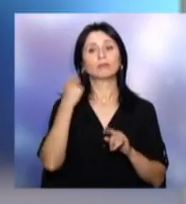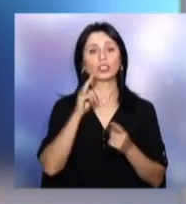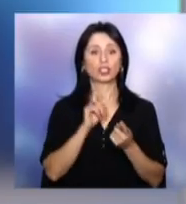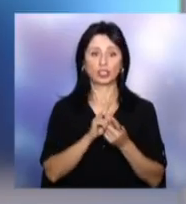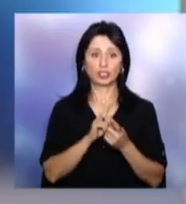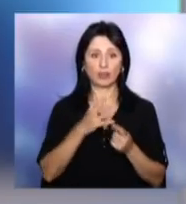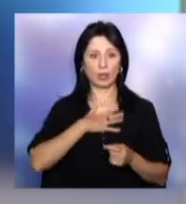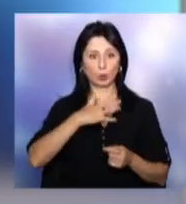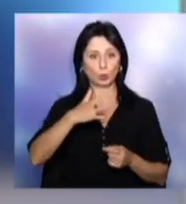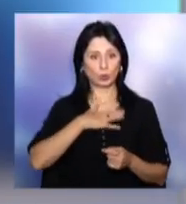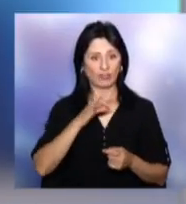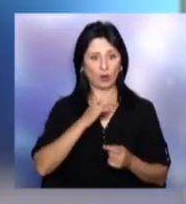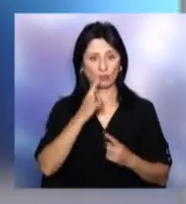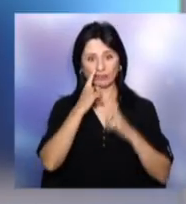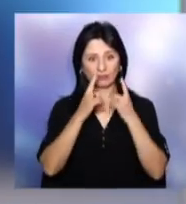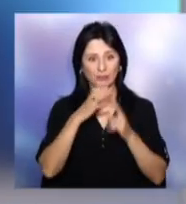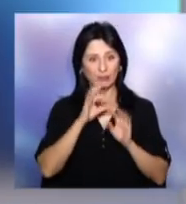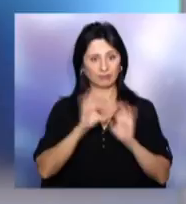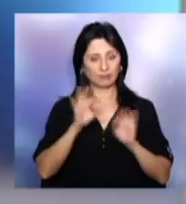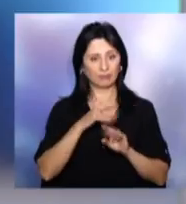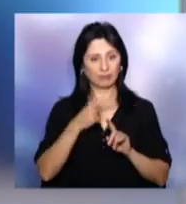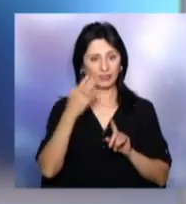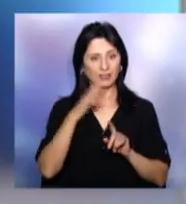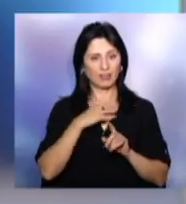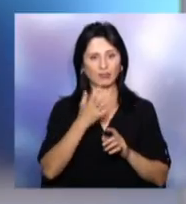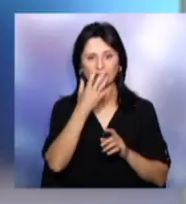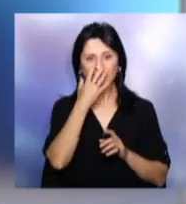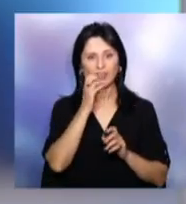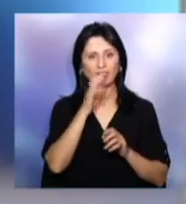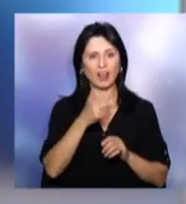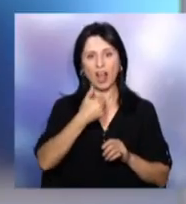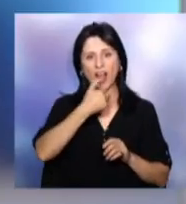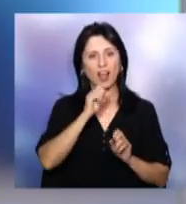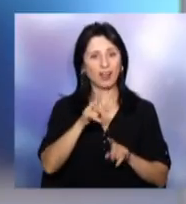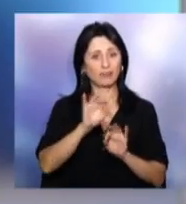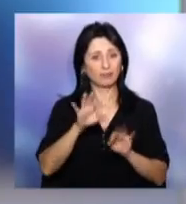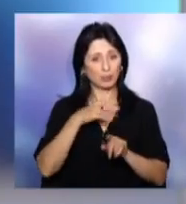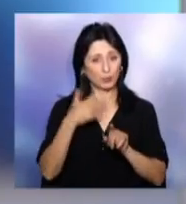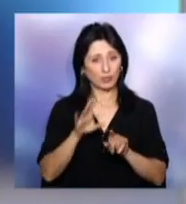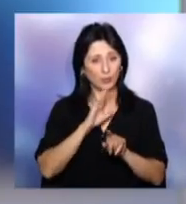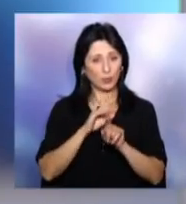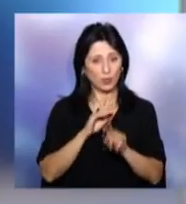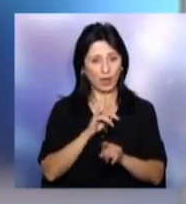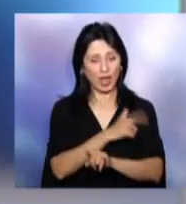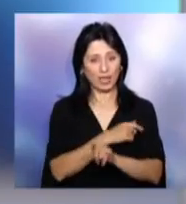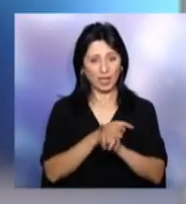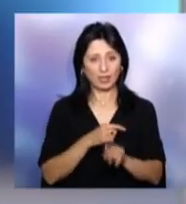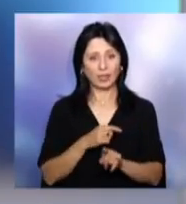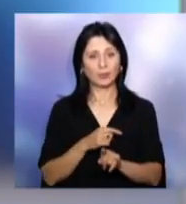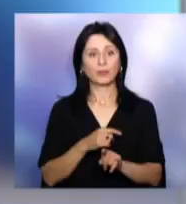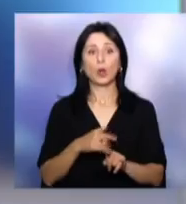ჩვენ სასუნთქ სისტემაზე ვისაუბროთ და სრულიად გასაგებია, ხა ზამთარში გაზაფხულზე ძალიან აქტუალური საკითხია ხოლმე,